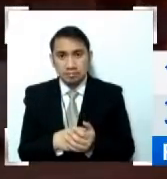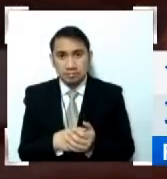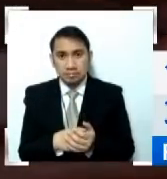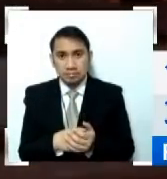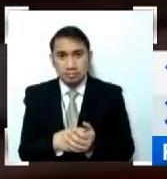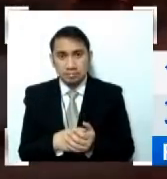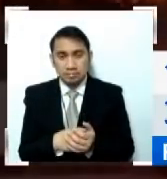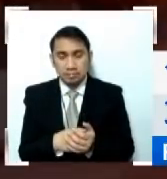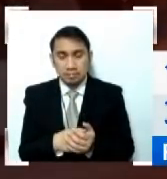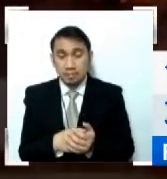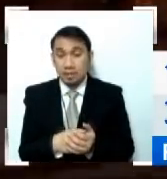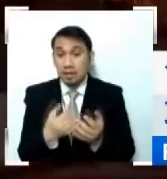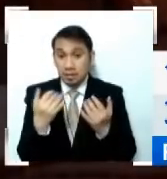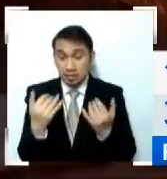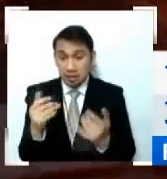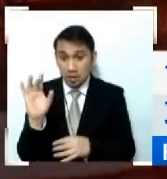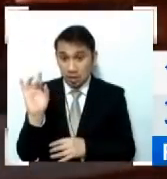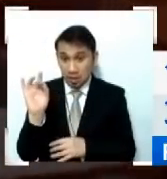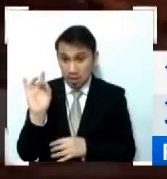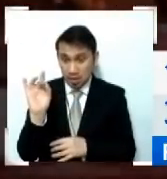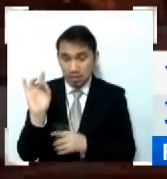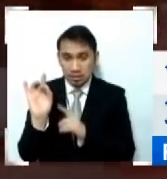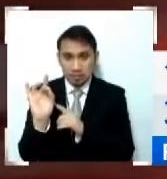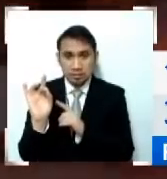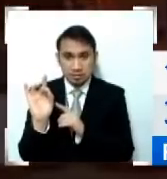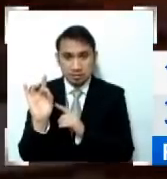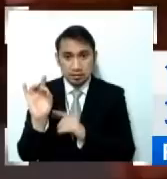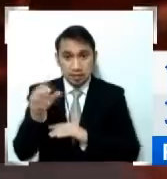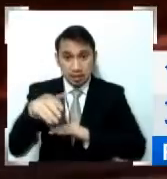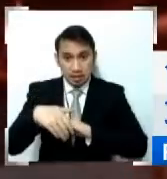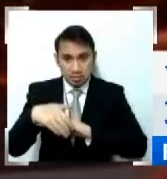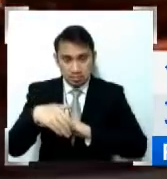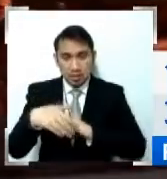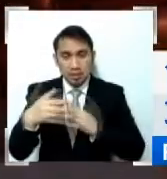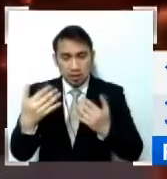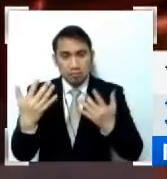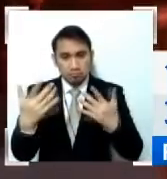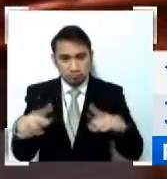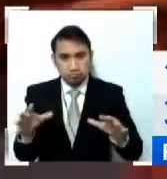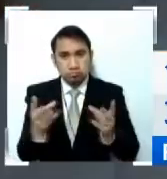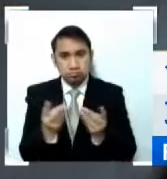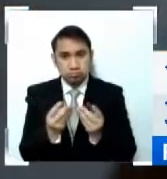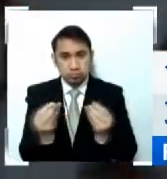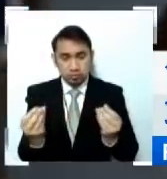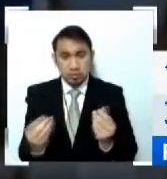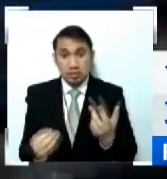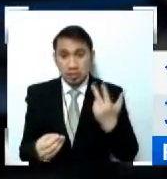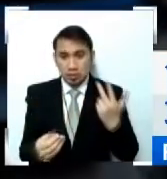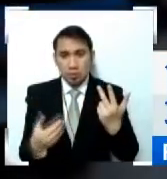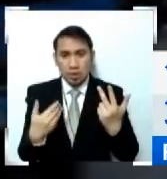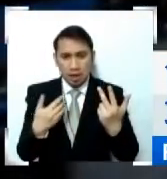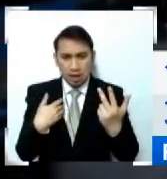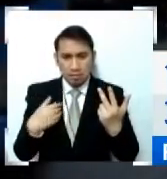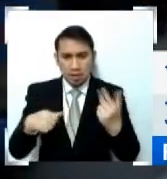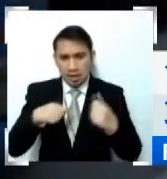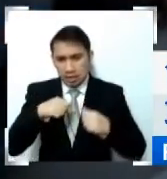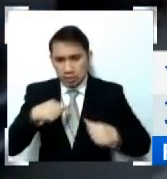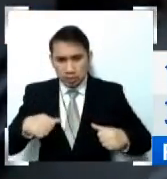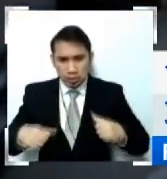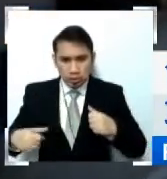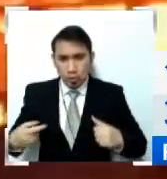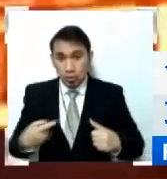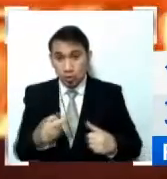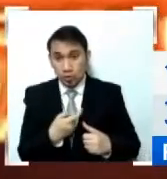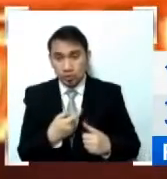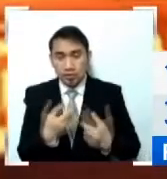Mag-aalas 8 ngayong gabi ito, idiniklarang fire under control. 3 ang napaulat na sugatan. Ayon sa BFP, nagsimula